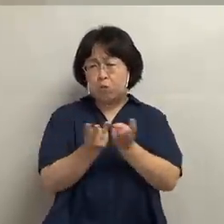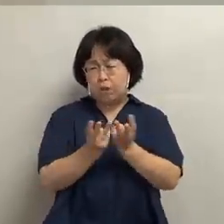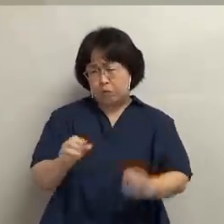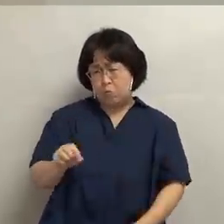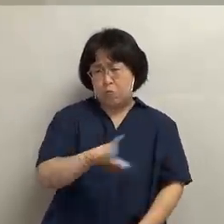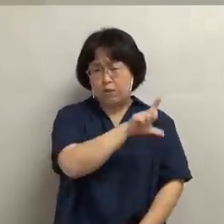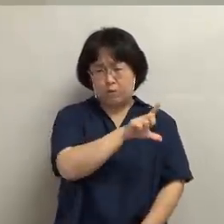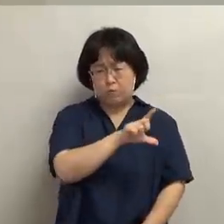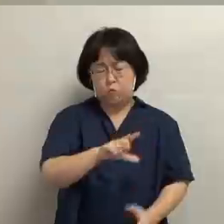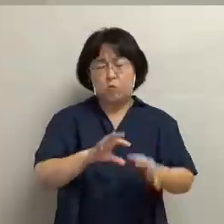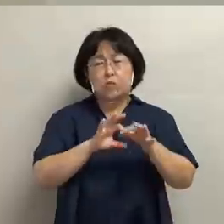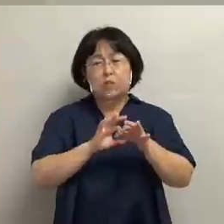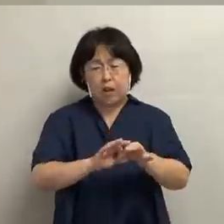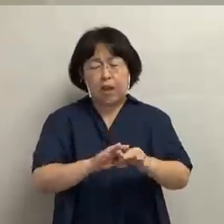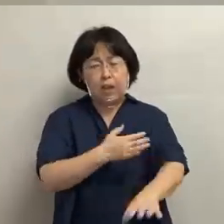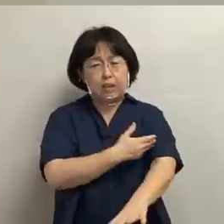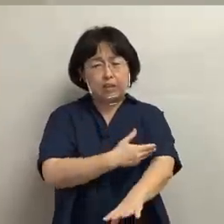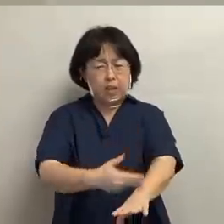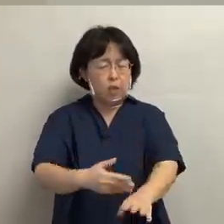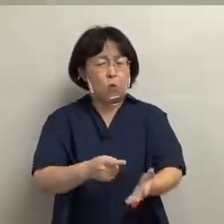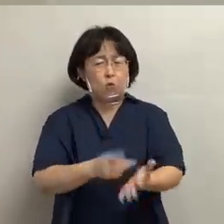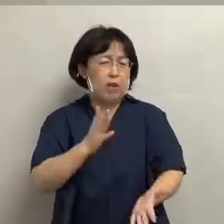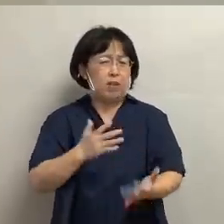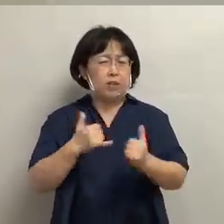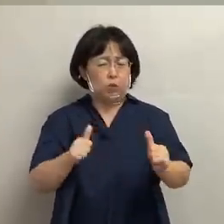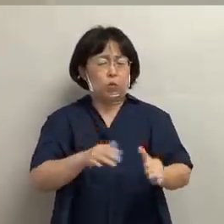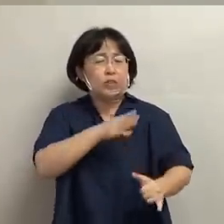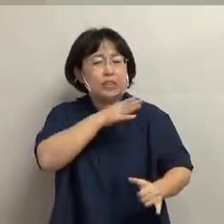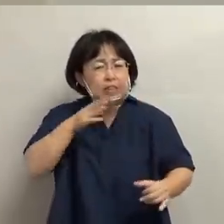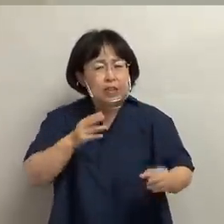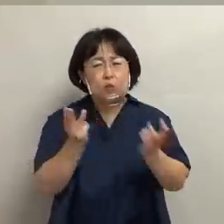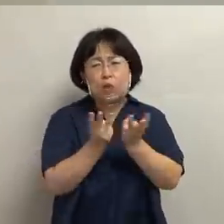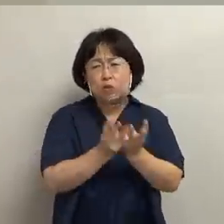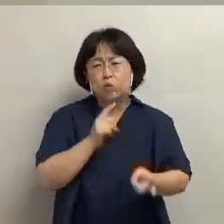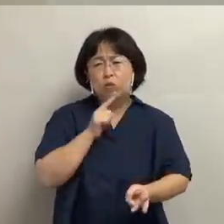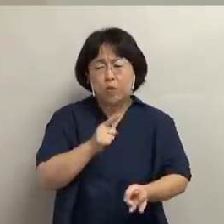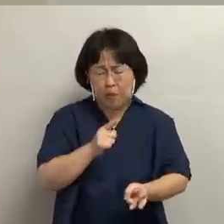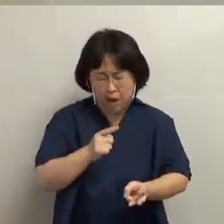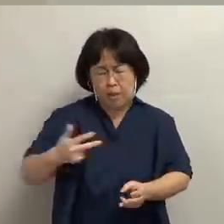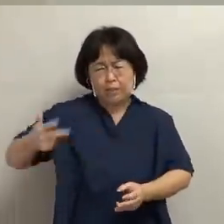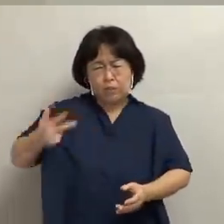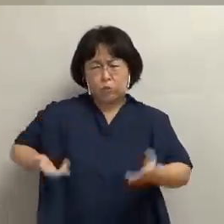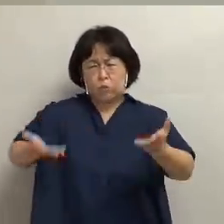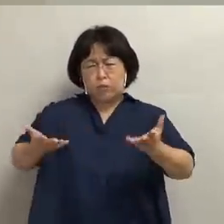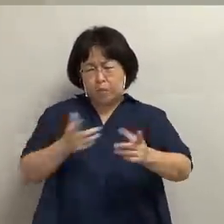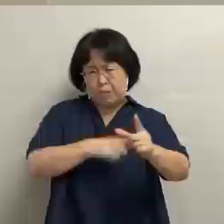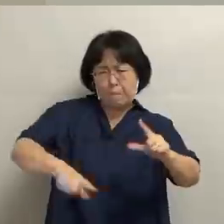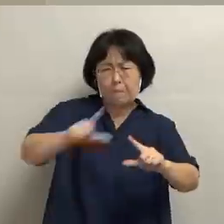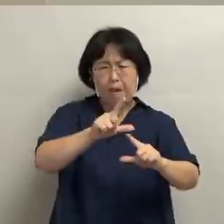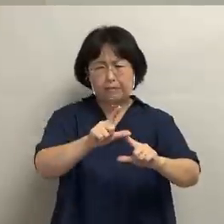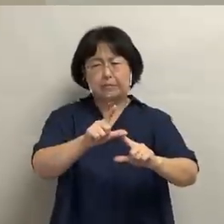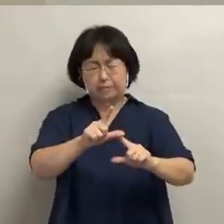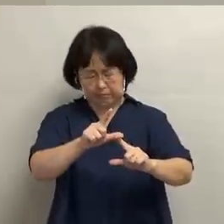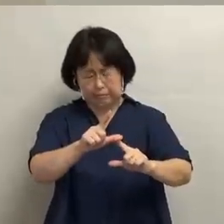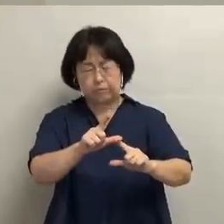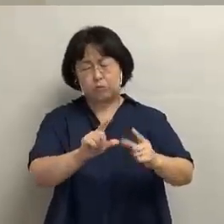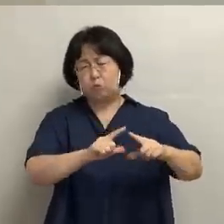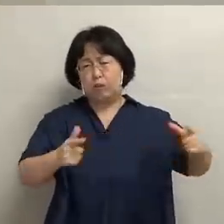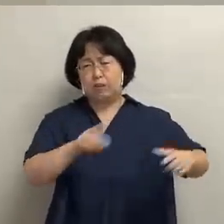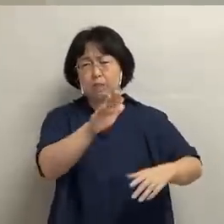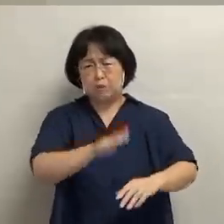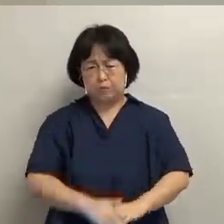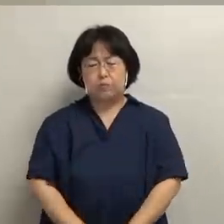伴って経路不明の方々の実施数はですね先週と比べると倍以上に増えているという事実があります